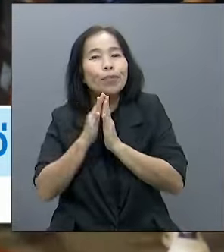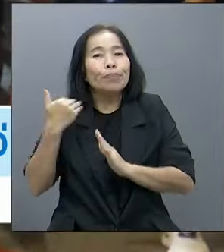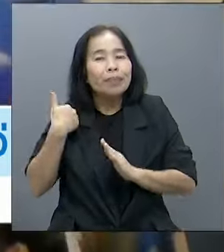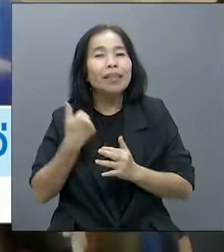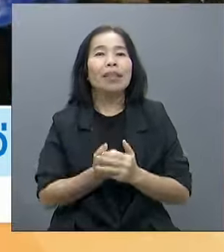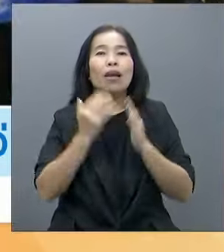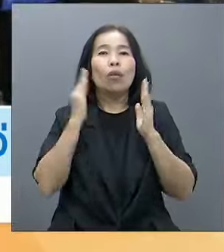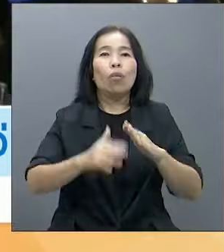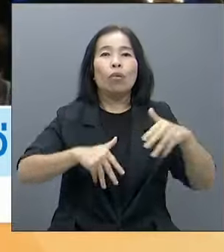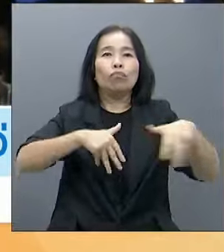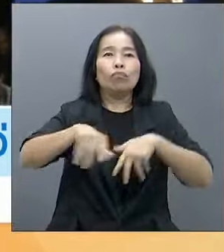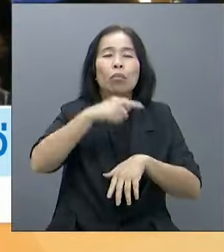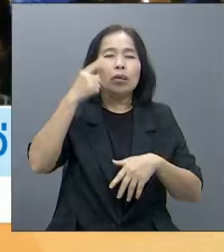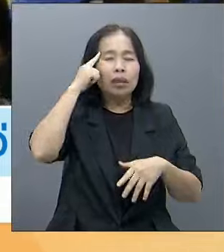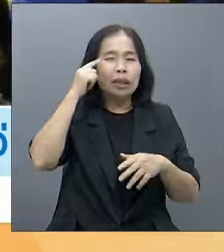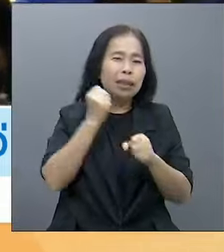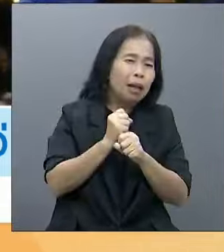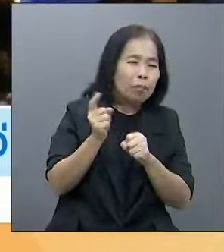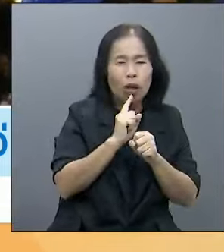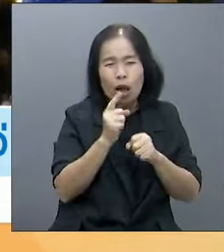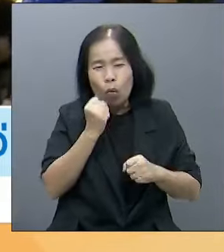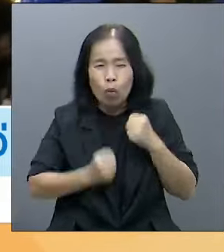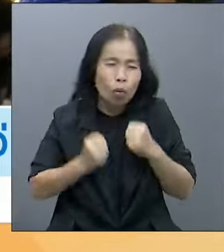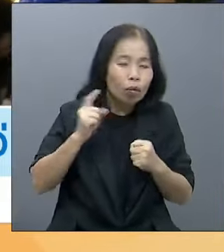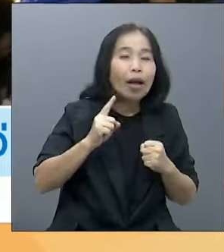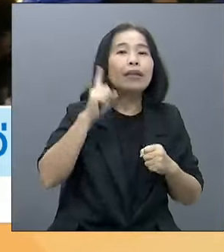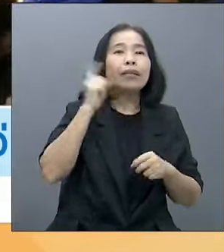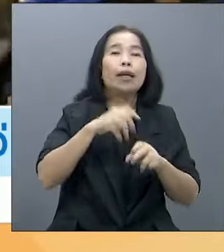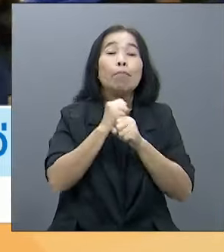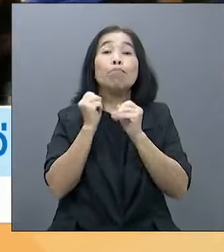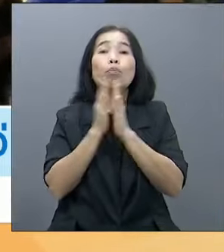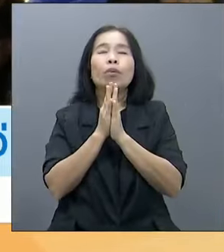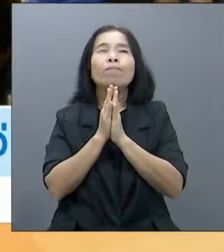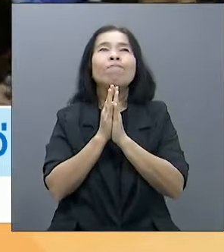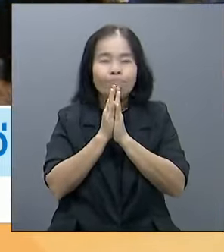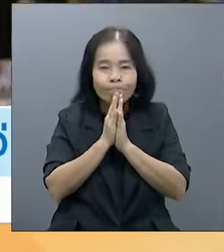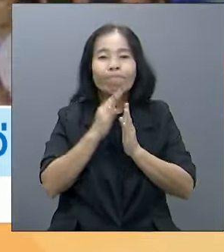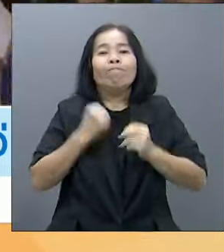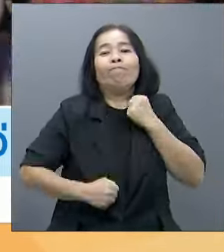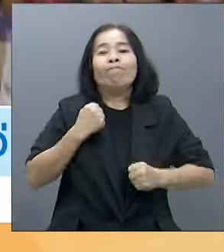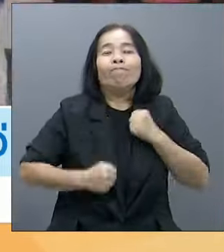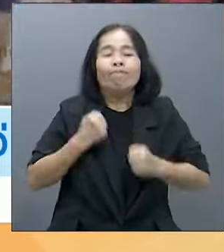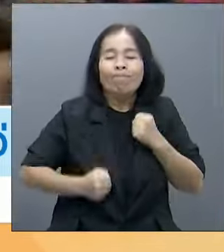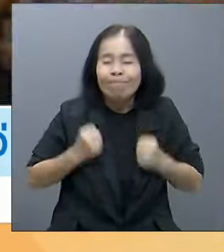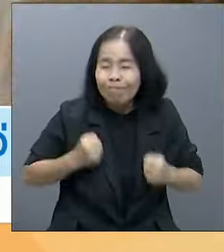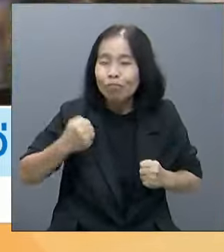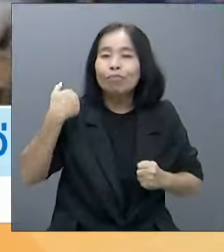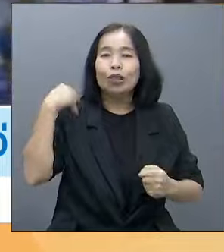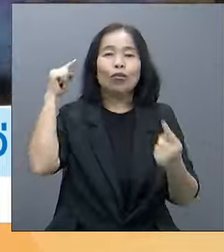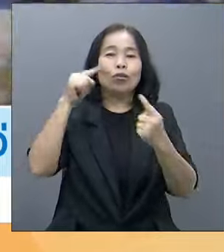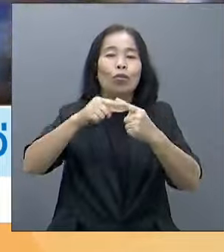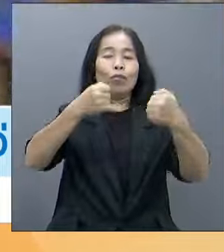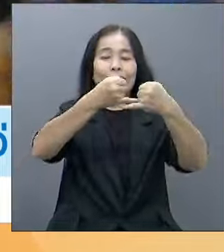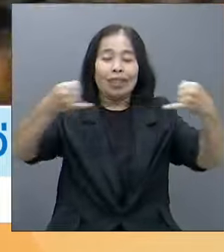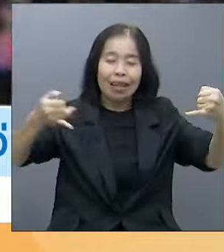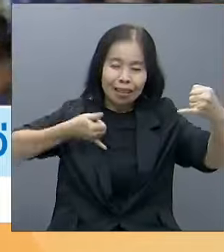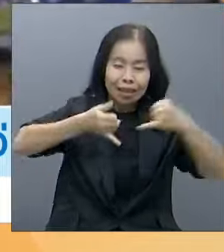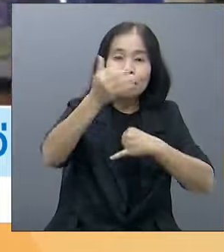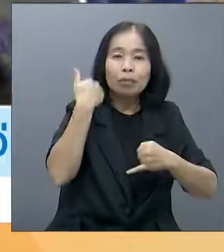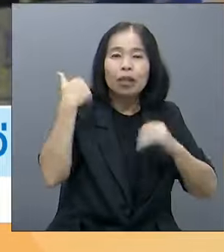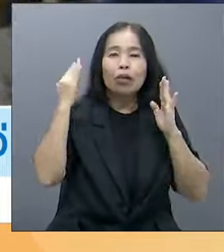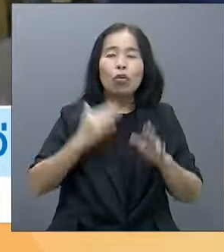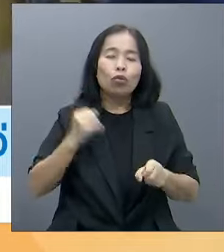นที่บอกว่าไม่รู้จะเอาแรงจูงใจที่ไหนไปวิ่งพอรู้ว่าต้องทำบุญเนี่ยมันฮึดสู้นะน้องยุ้ย ใช่ค่ะ มันรู้สึกว่าเราต้องไปให้ถึงเส้นชัยบางคนก็อาจจะซ้อมมาน้อย